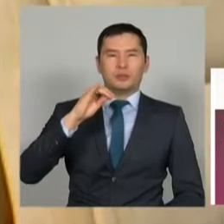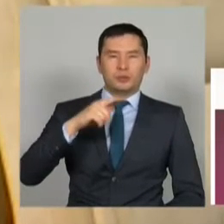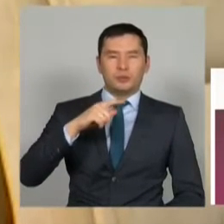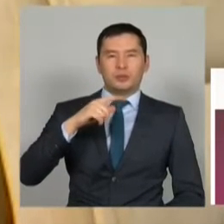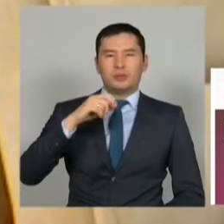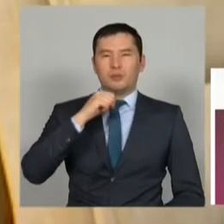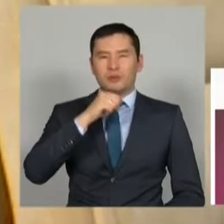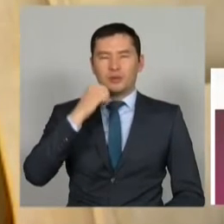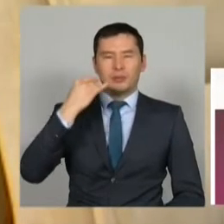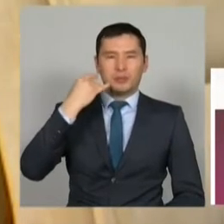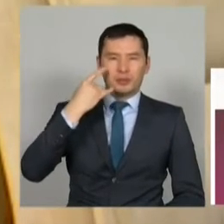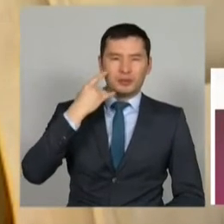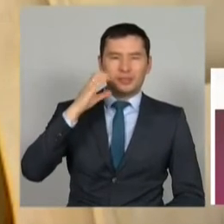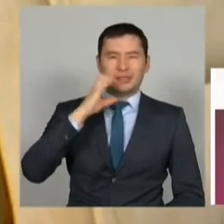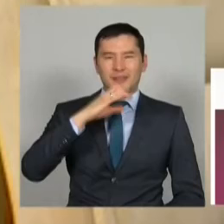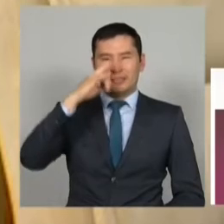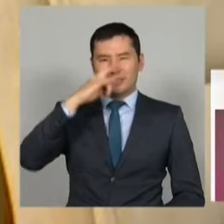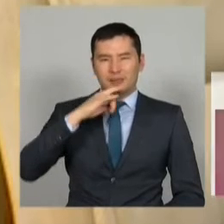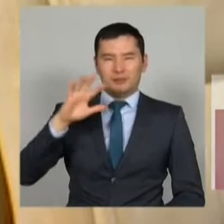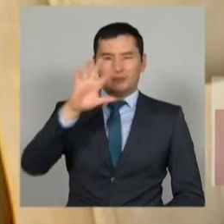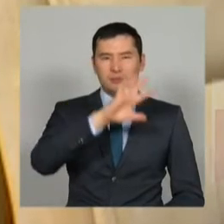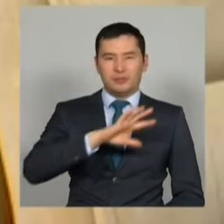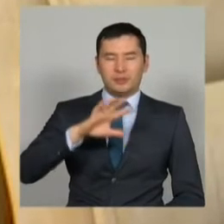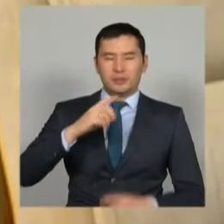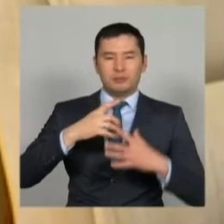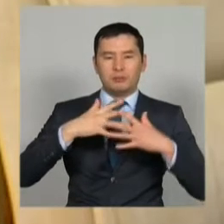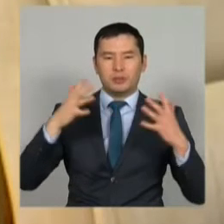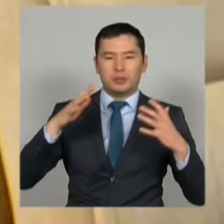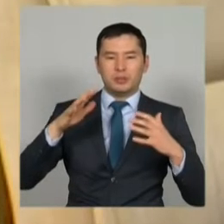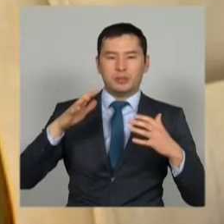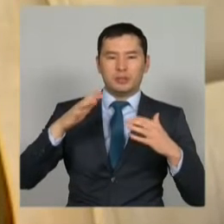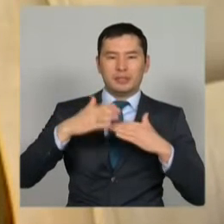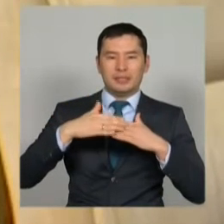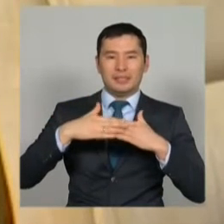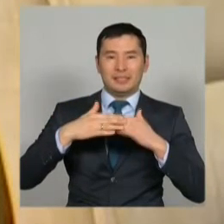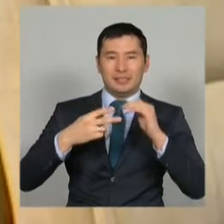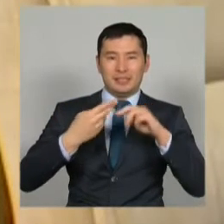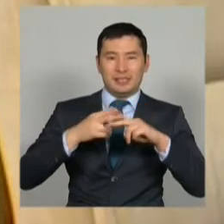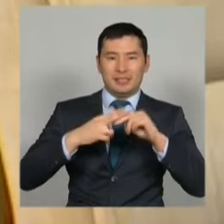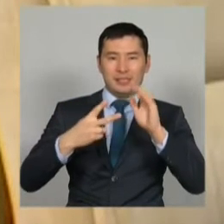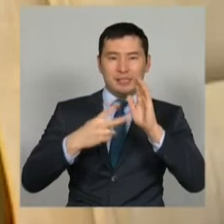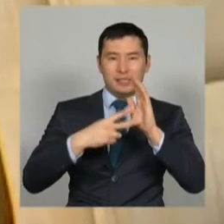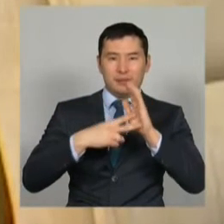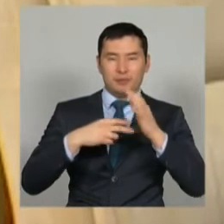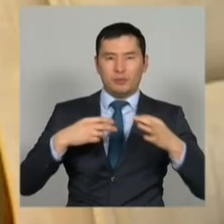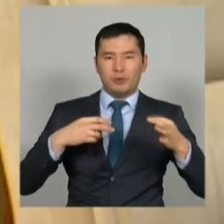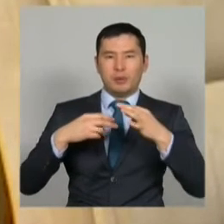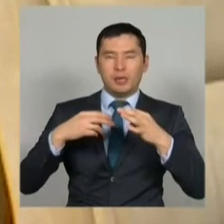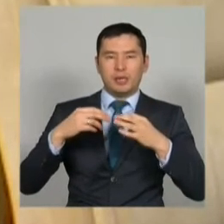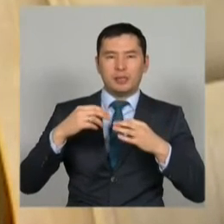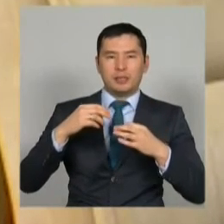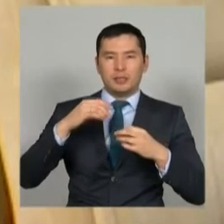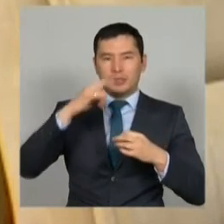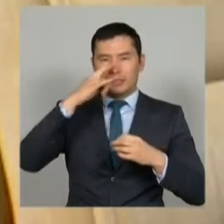Қостанай, Павлодар, Солтүстік Қазақстан облыстары бекітілген. Осы 7 облысқа этникалық қазақтардың көшіп келуіне